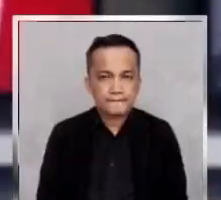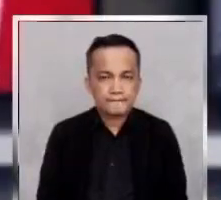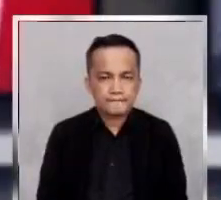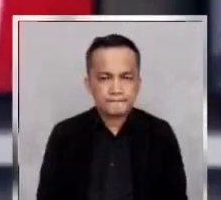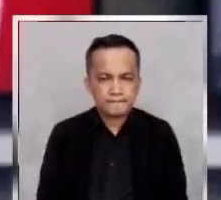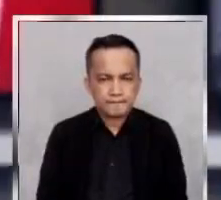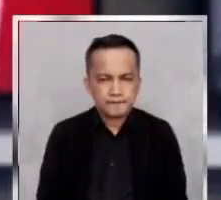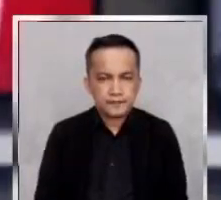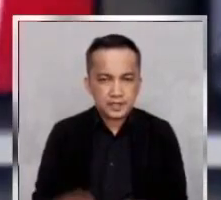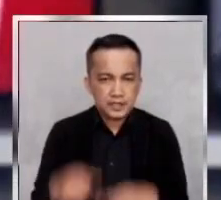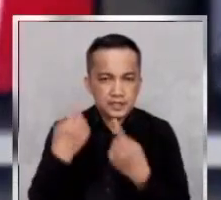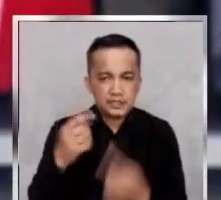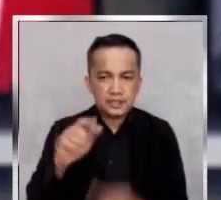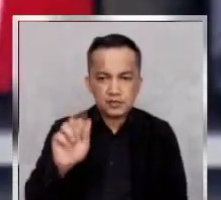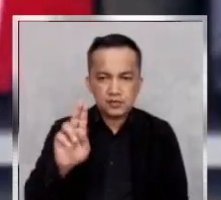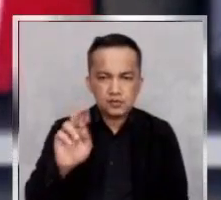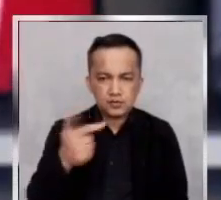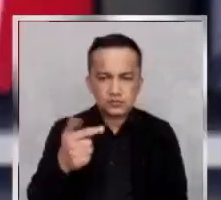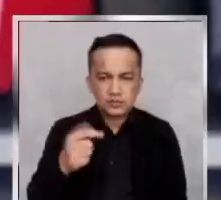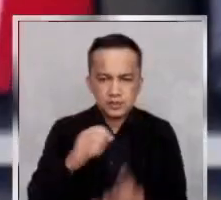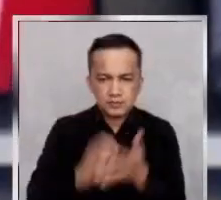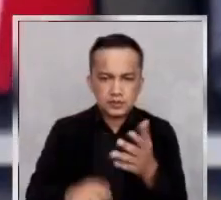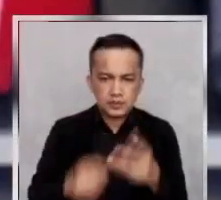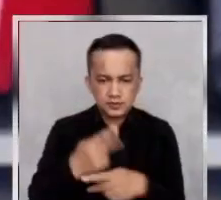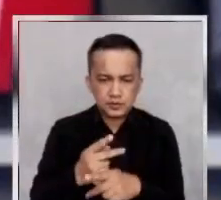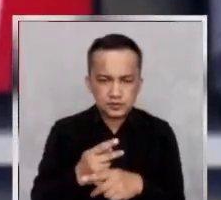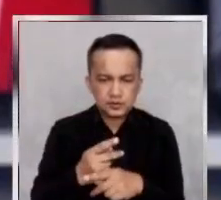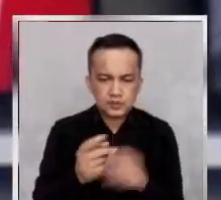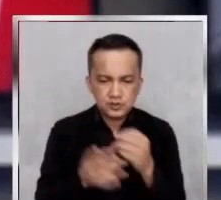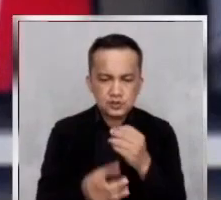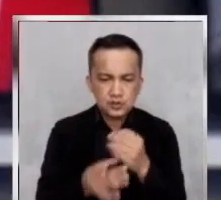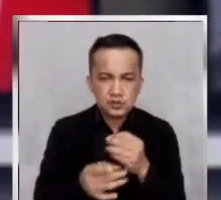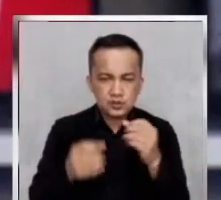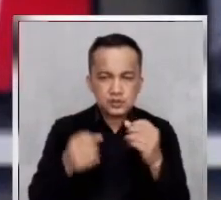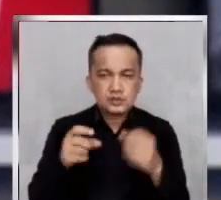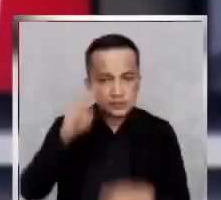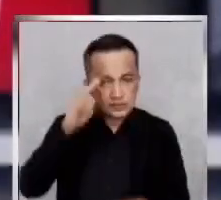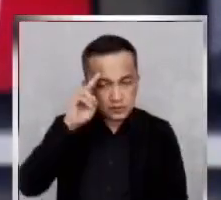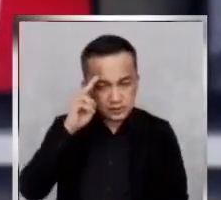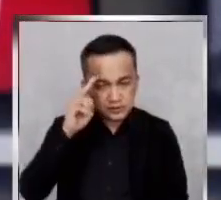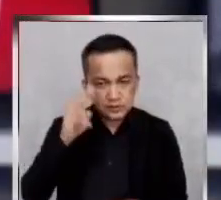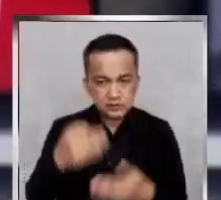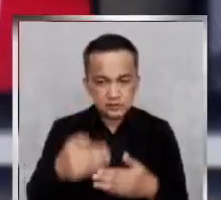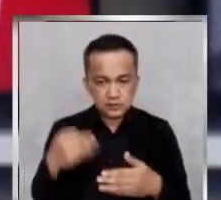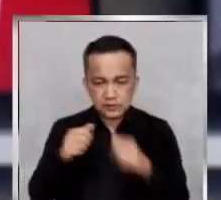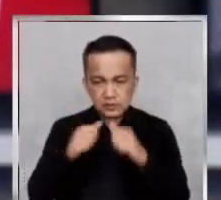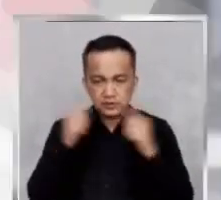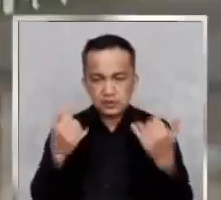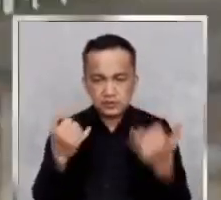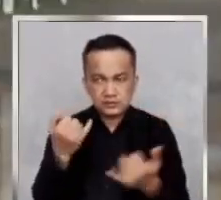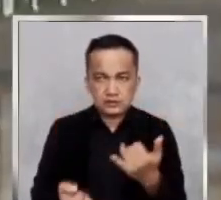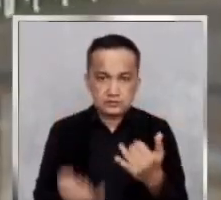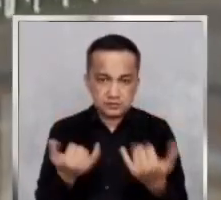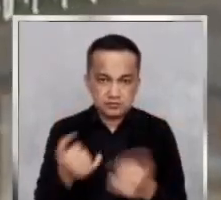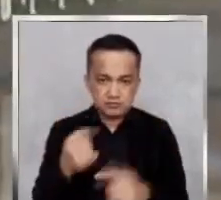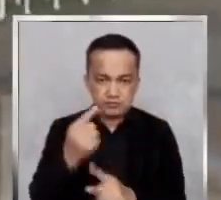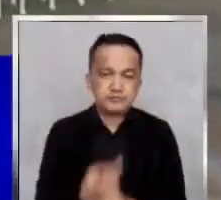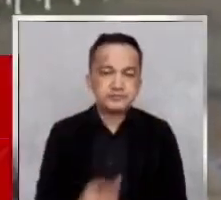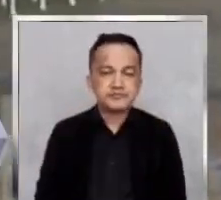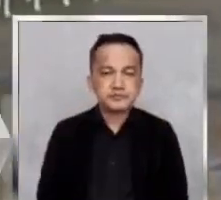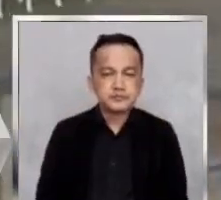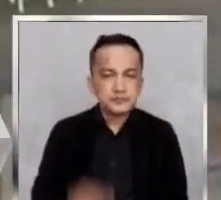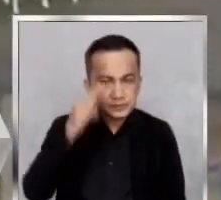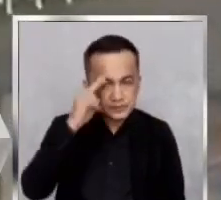Hanggang Agosto na ang bawas produksyon ng langis ng Saudi Arabia na unang inanunsyong hanggang ngayong buwan lang. Ayon sa Saudi Energy